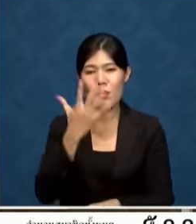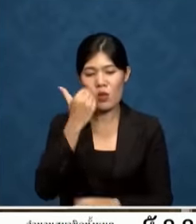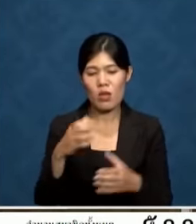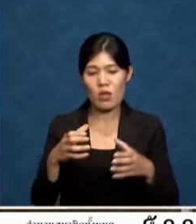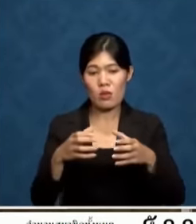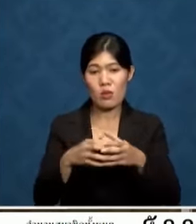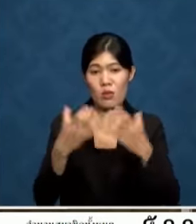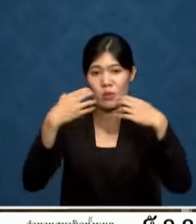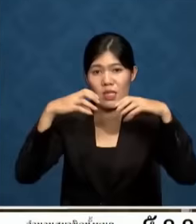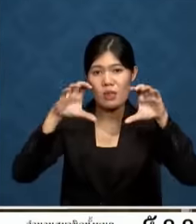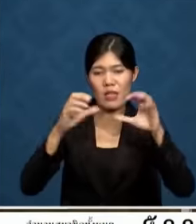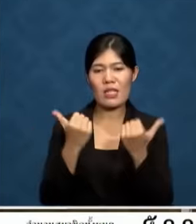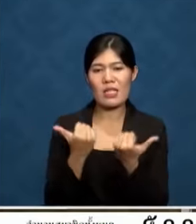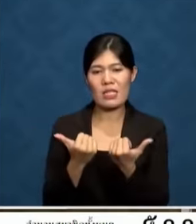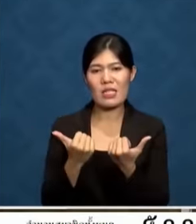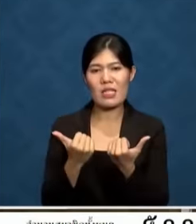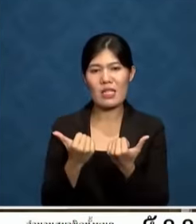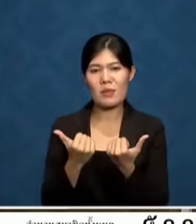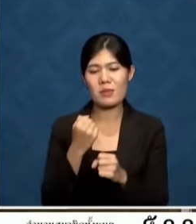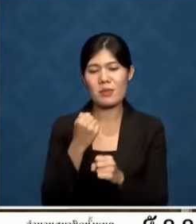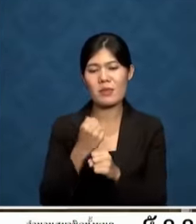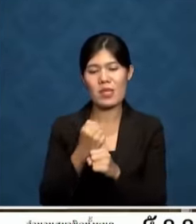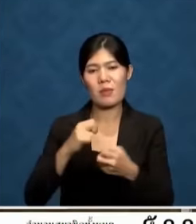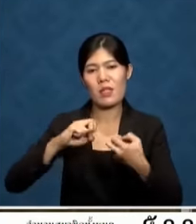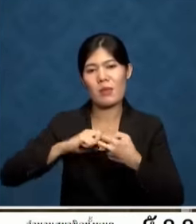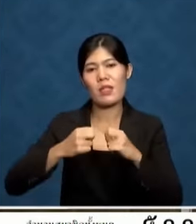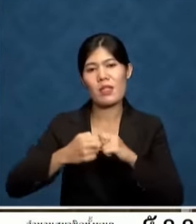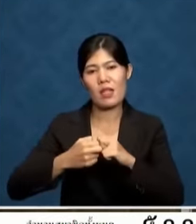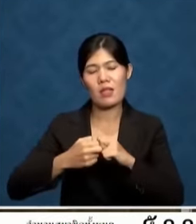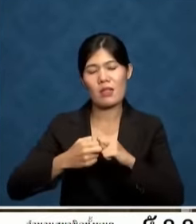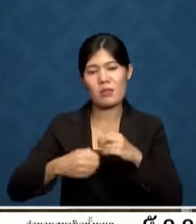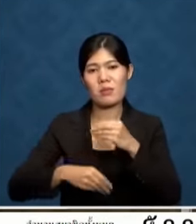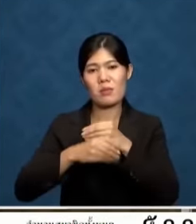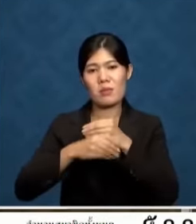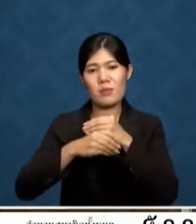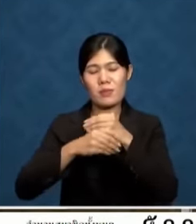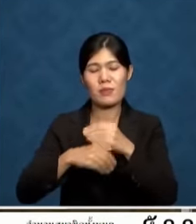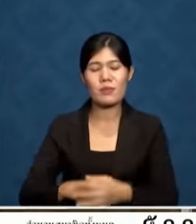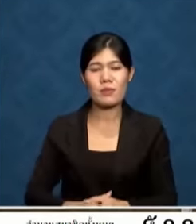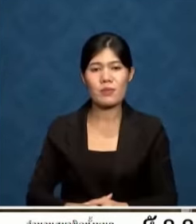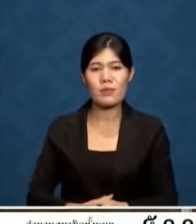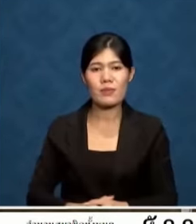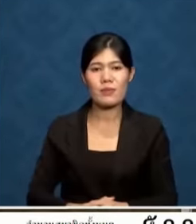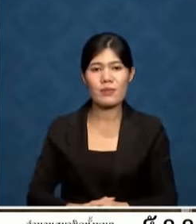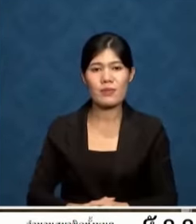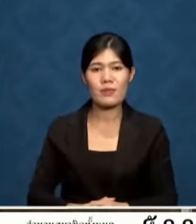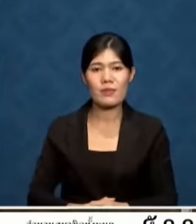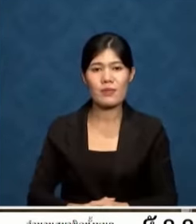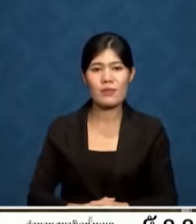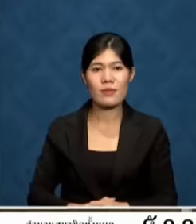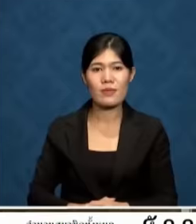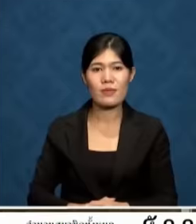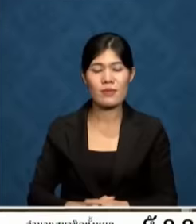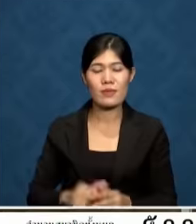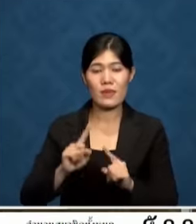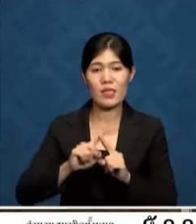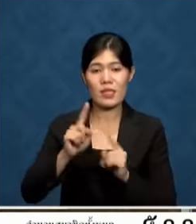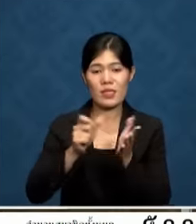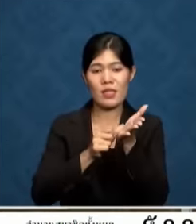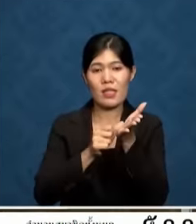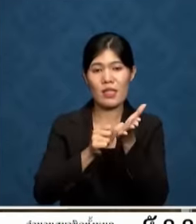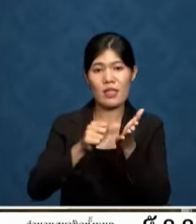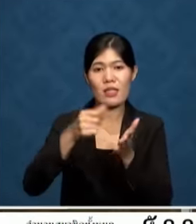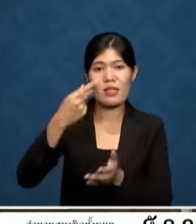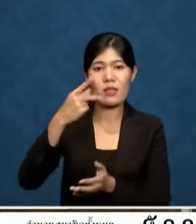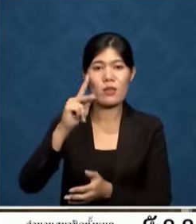ในการสร้างปัญหาขึ้นมา1ปรับครม